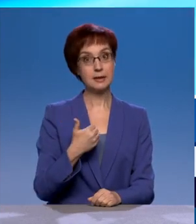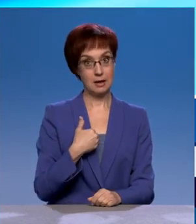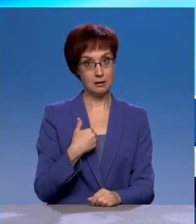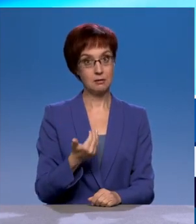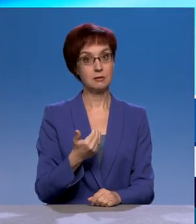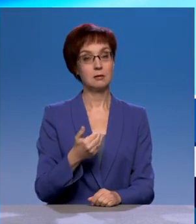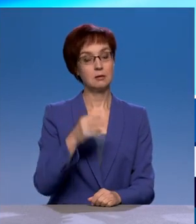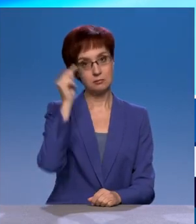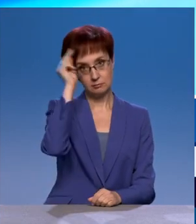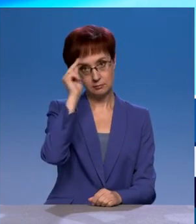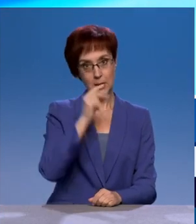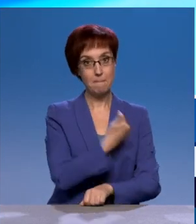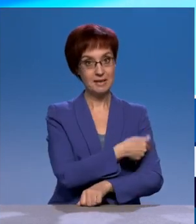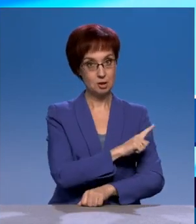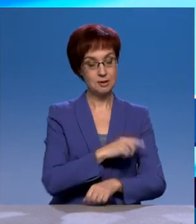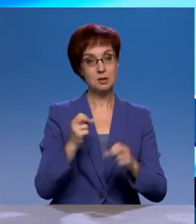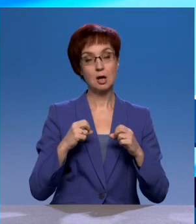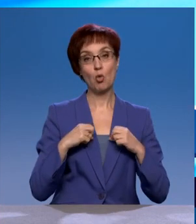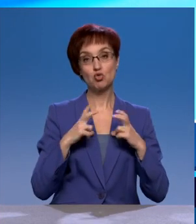медицинское училище в Орехово-Зуеве в